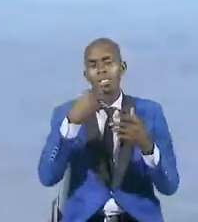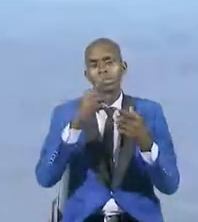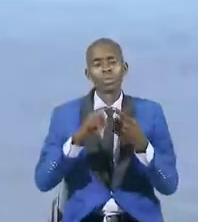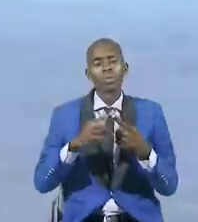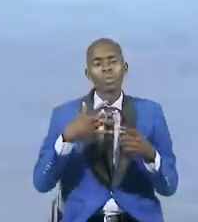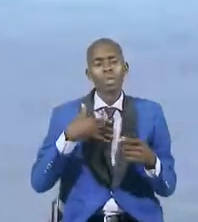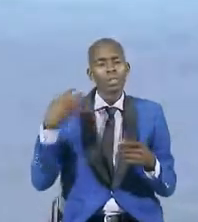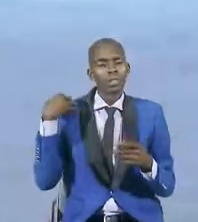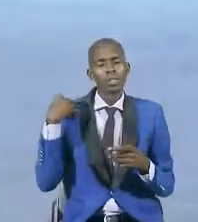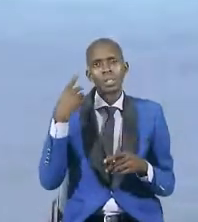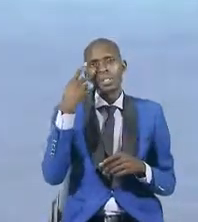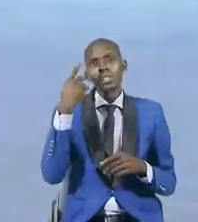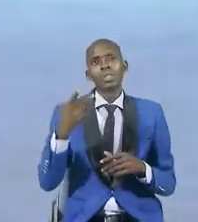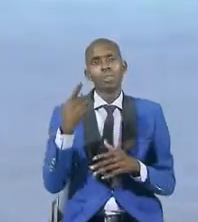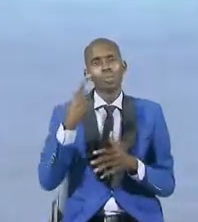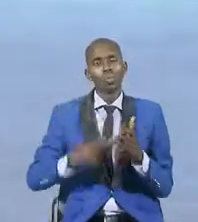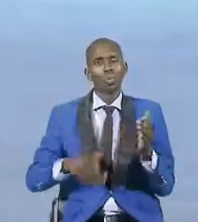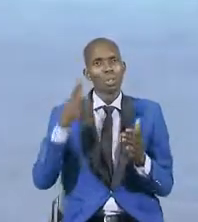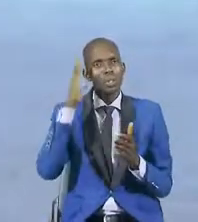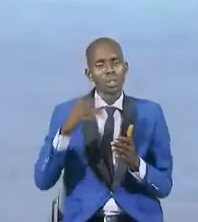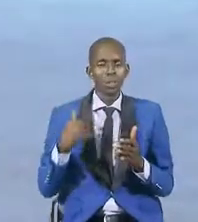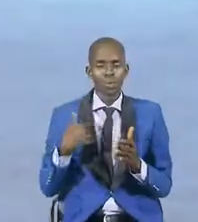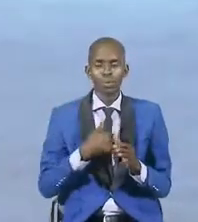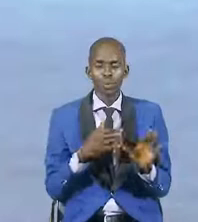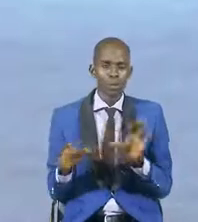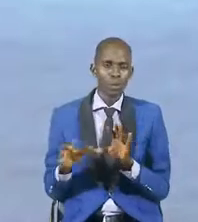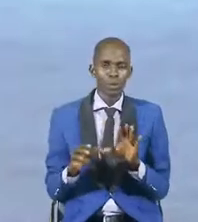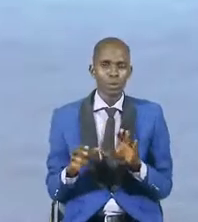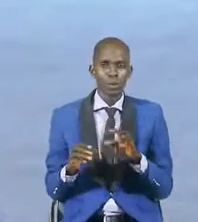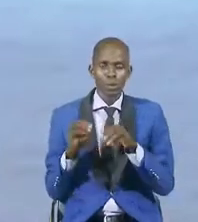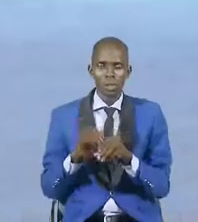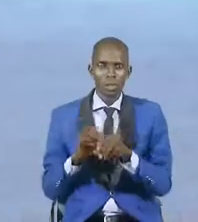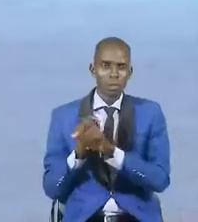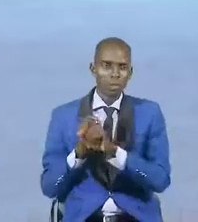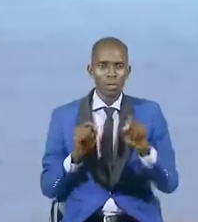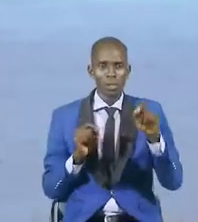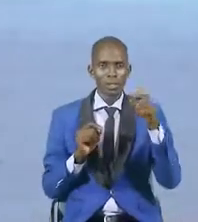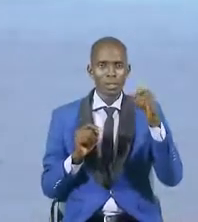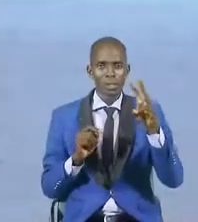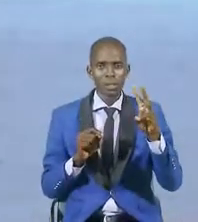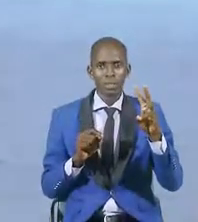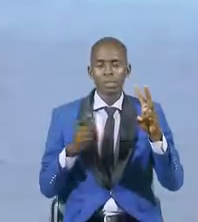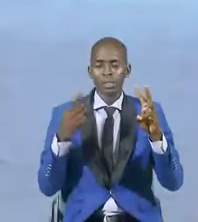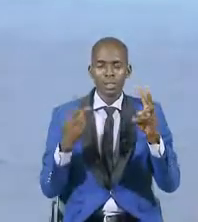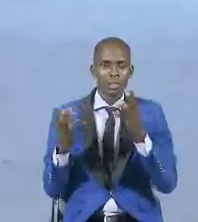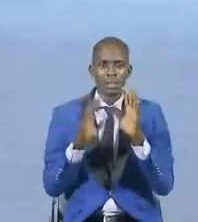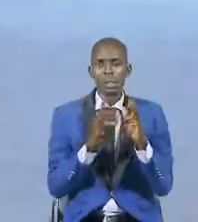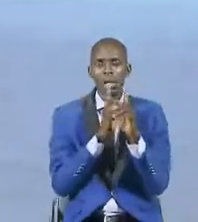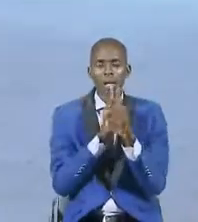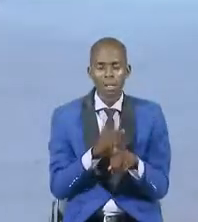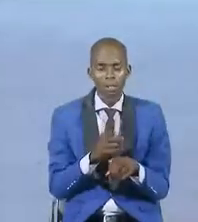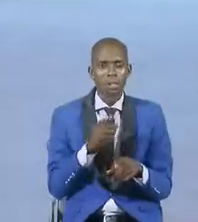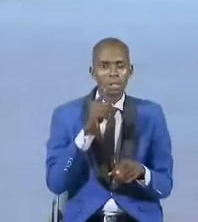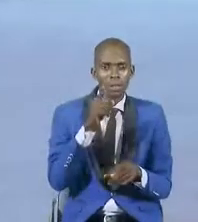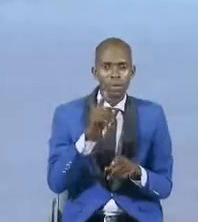Deuxième roi 6, verset 15. Le serviteur de l'homme de Dieu se leva de bon matin et sortit, et voici une troupe entourait